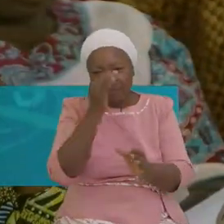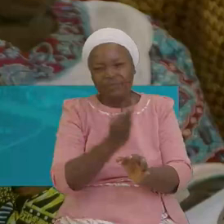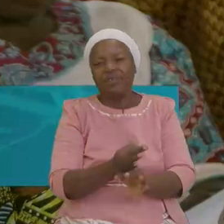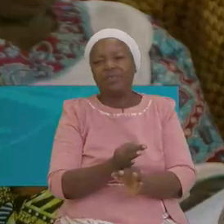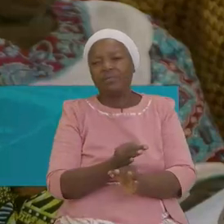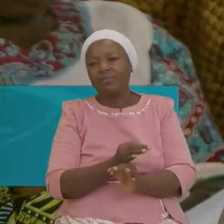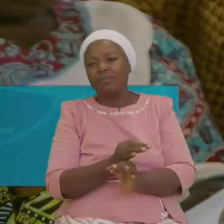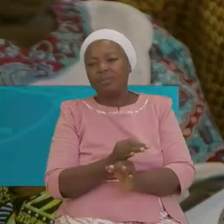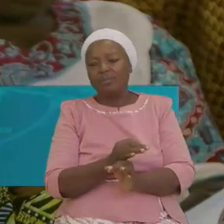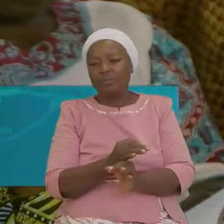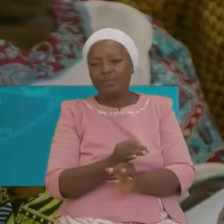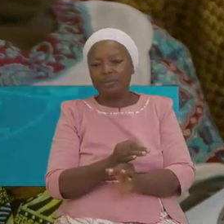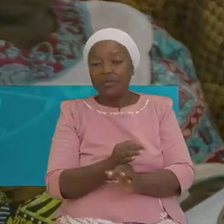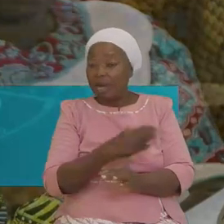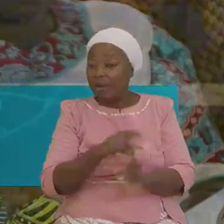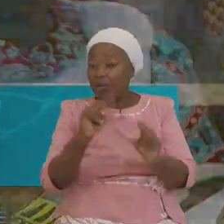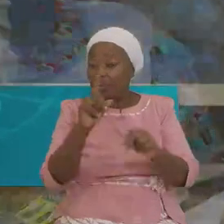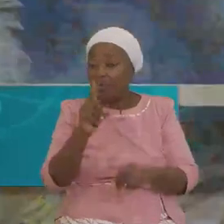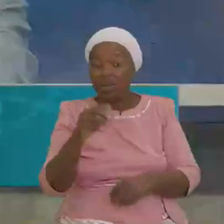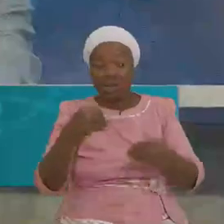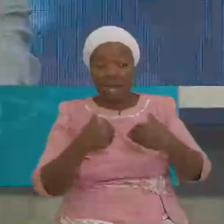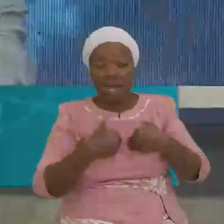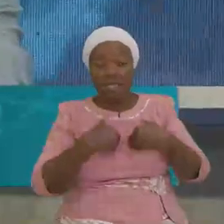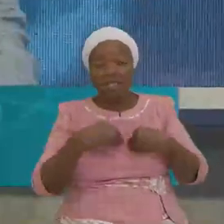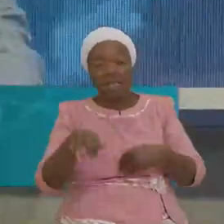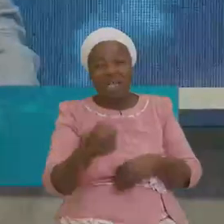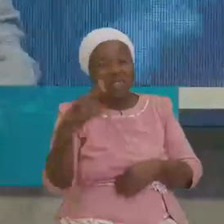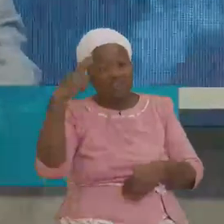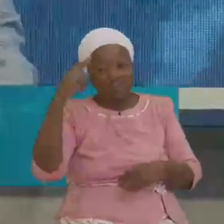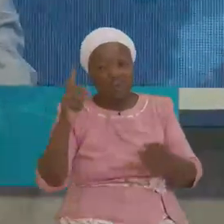leurs problèmes à travers le manque de foi.